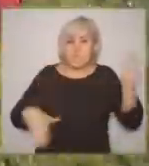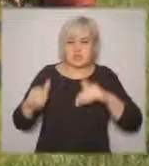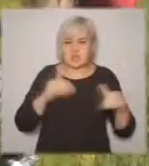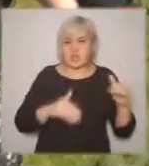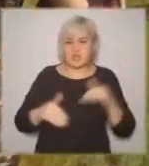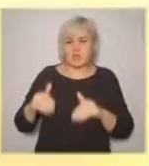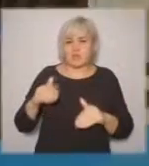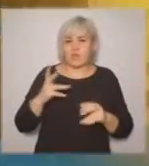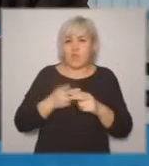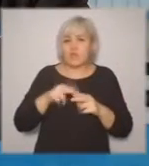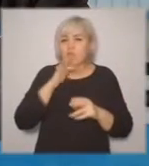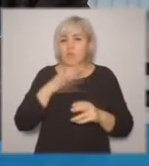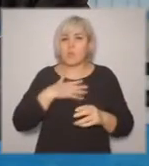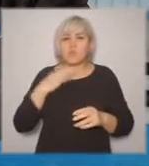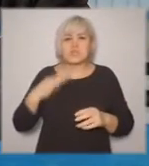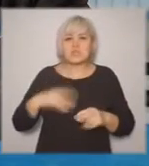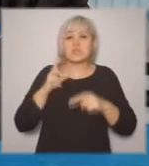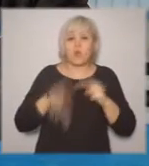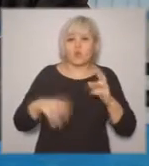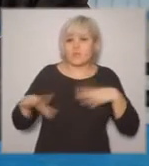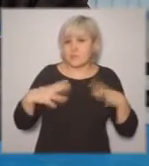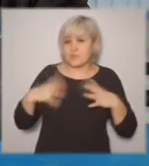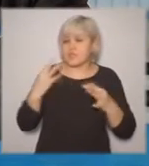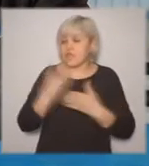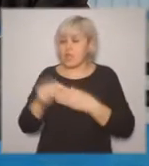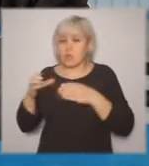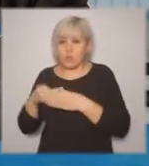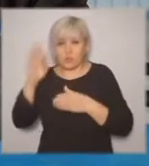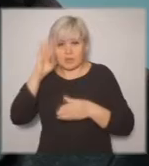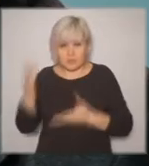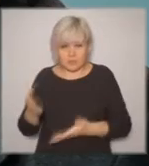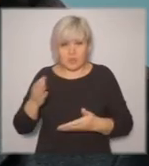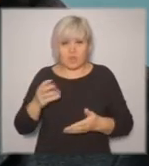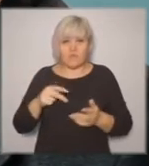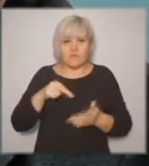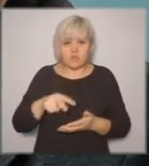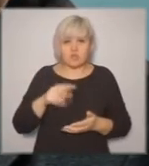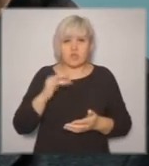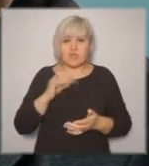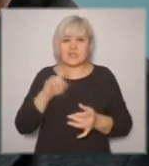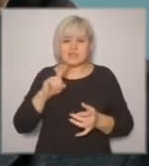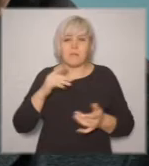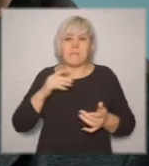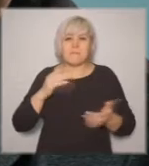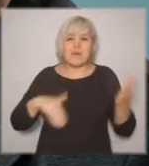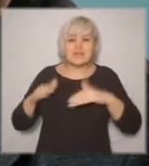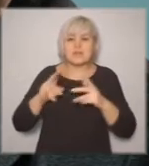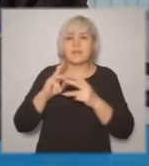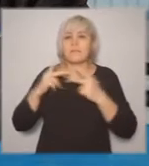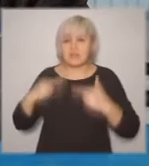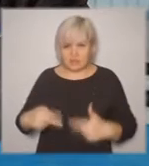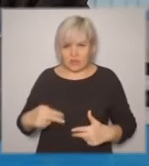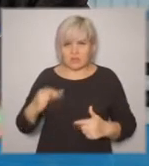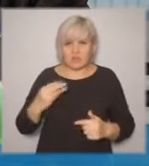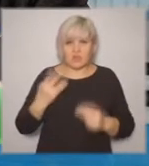отец. У меня была такая ситуация в жизни, когда в 2006 году я пришел